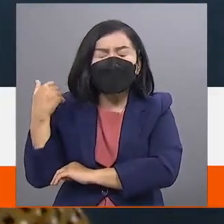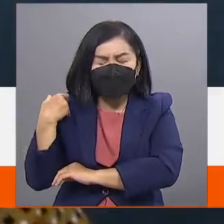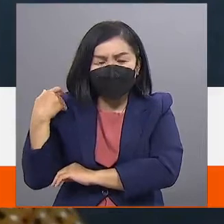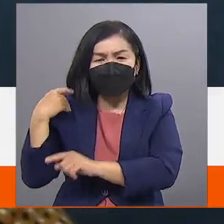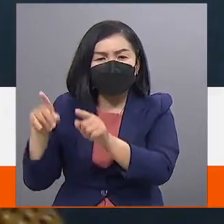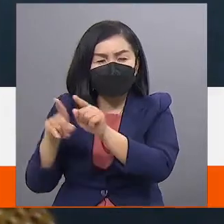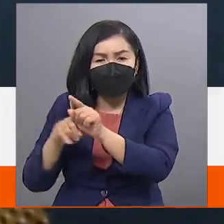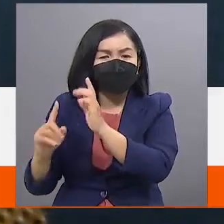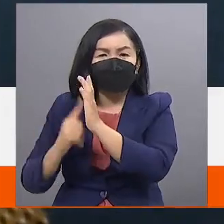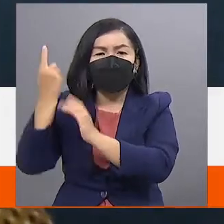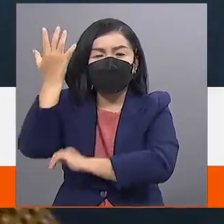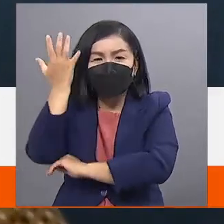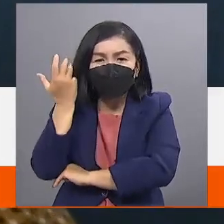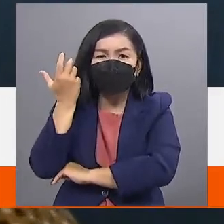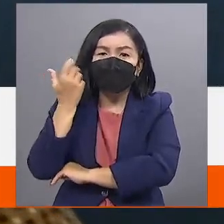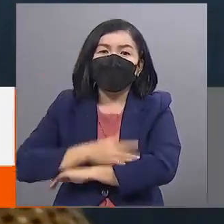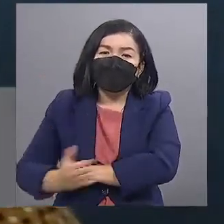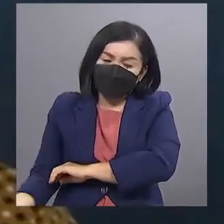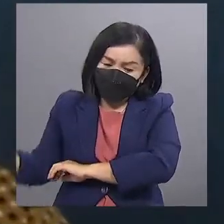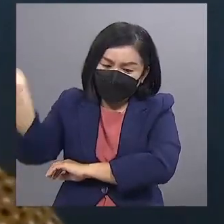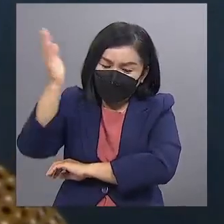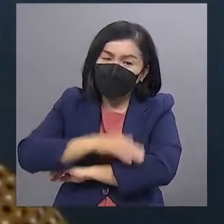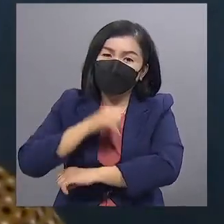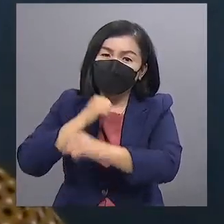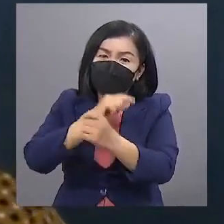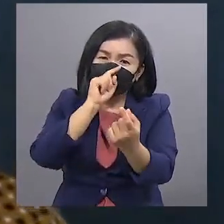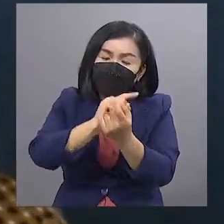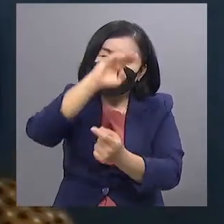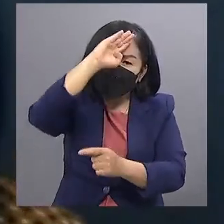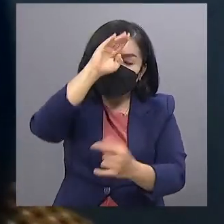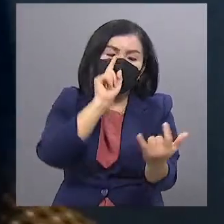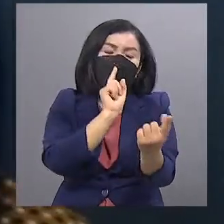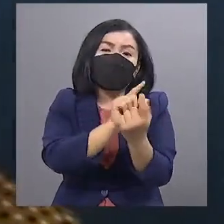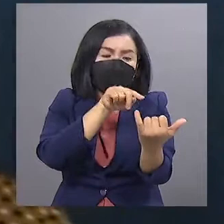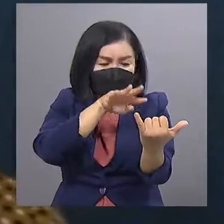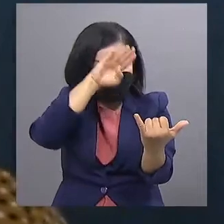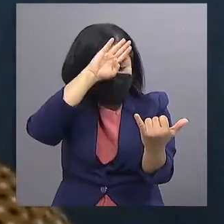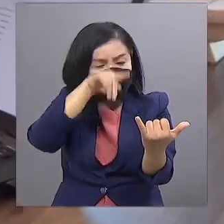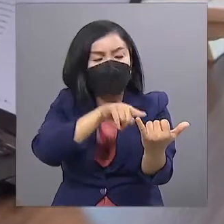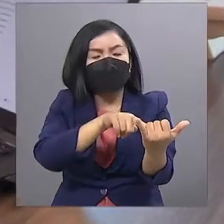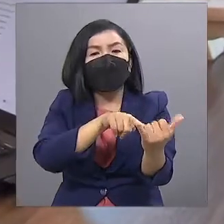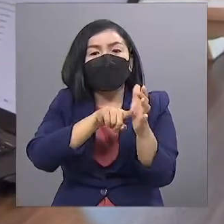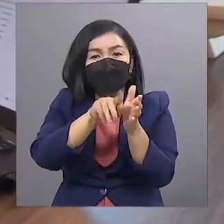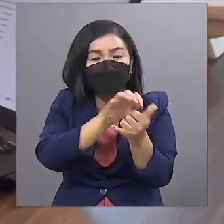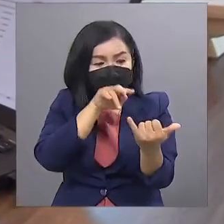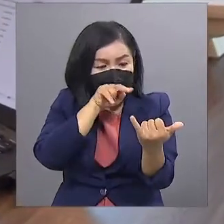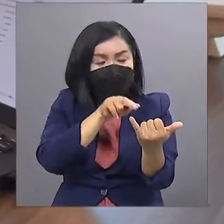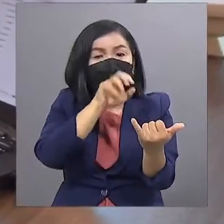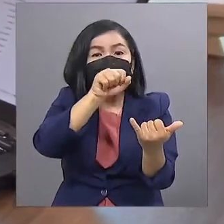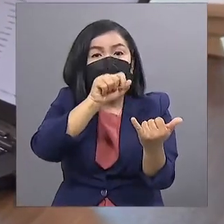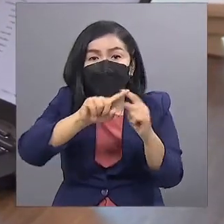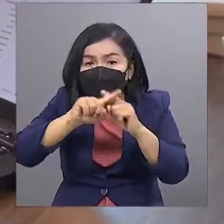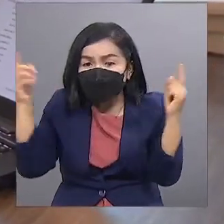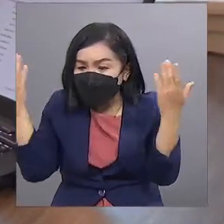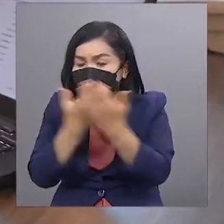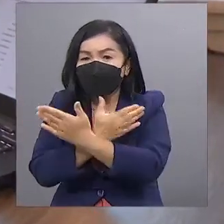เวลาเราอยู่ในโพยาบลเราได้เซอคนไข้ หนาต่หน้าเราไดเหประติ กิ learnt váriosพอได้มาดูใ